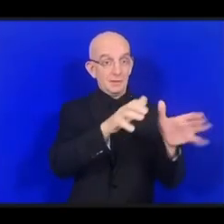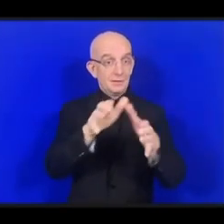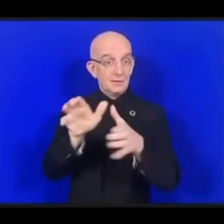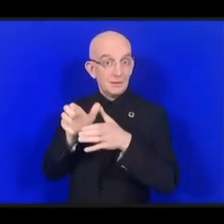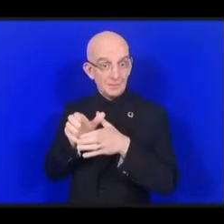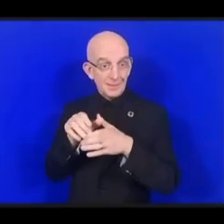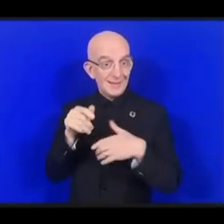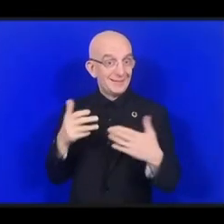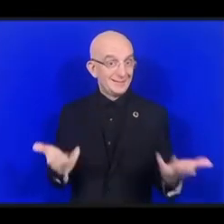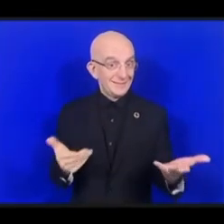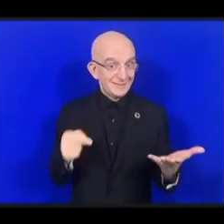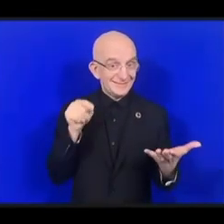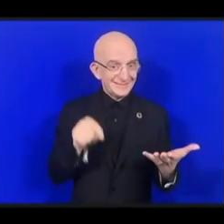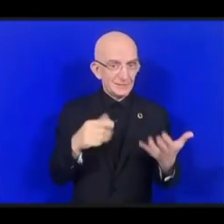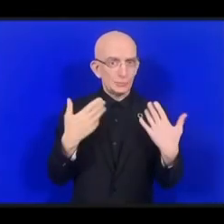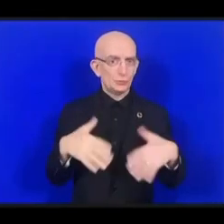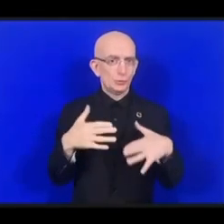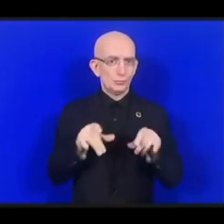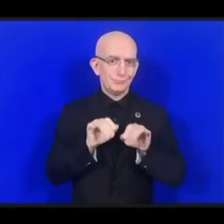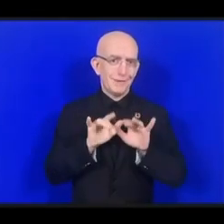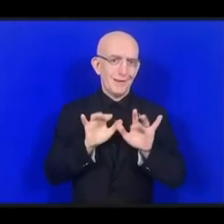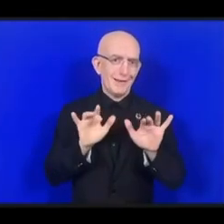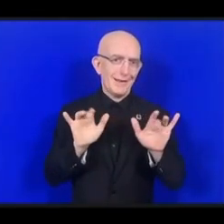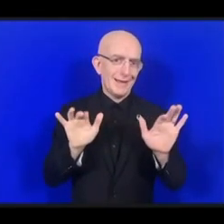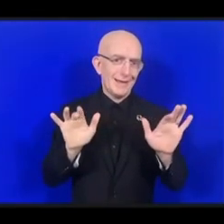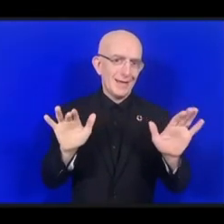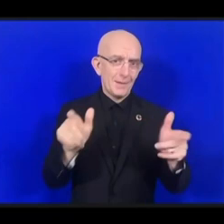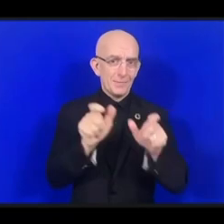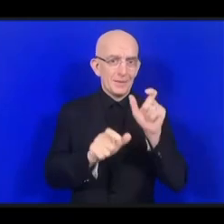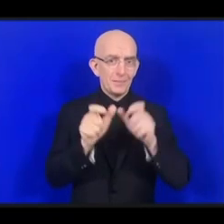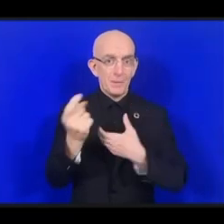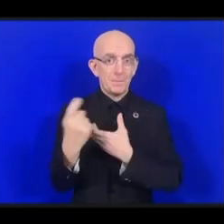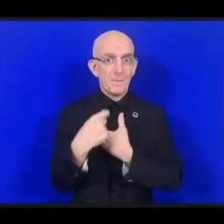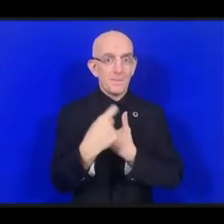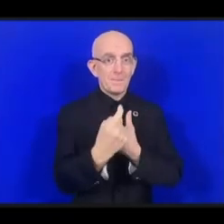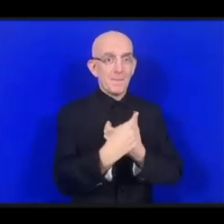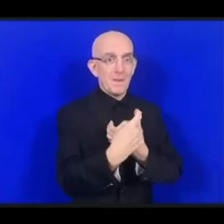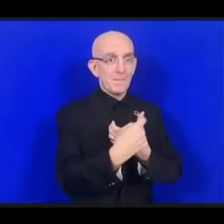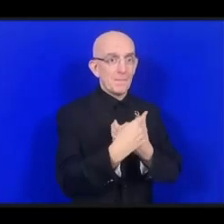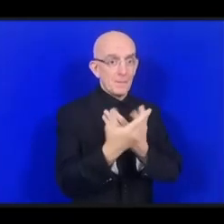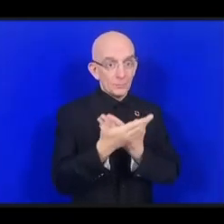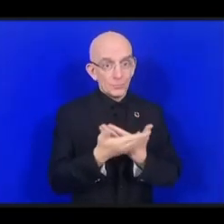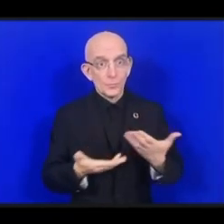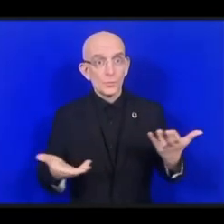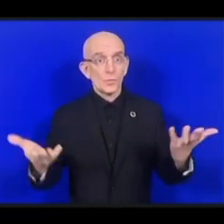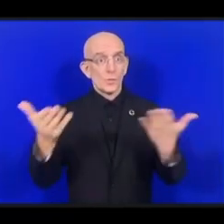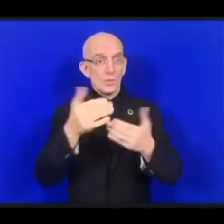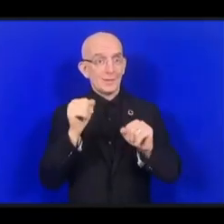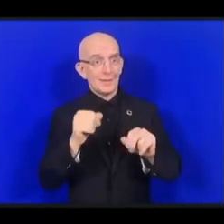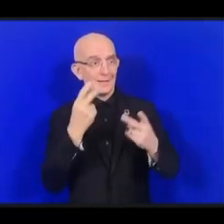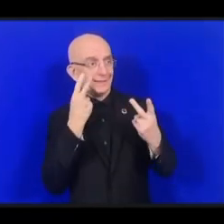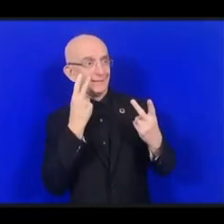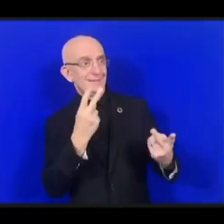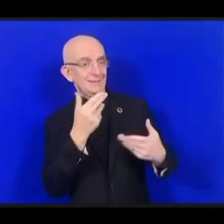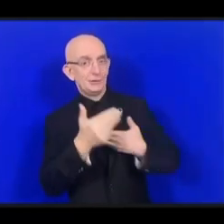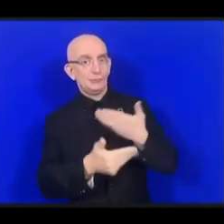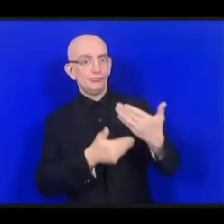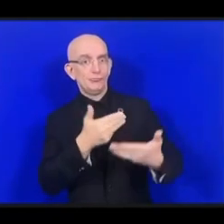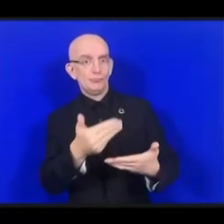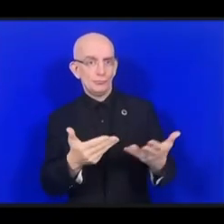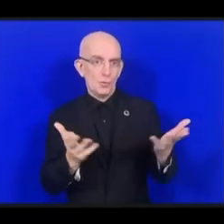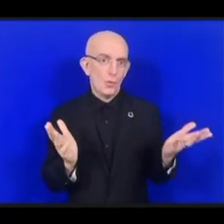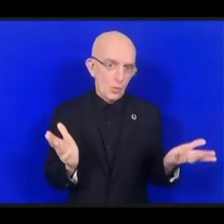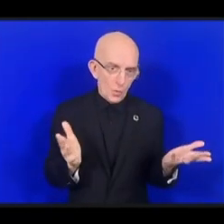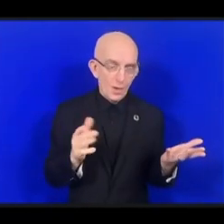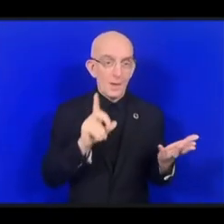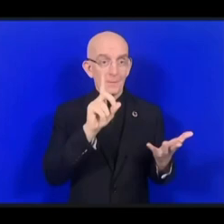も申し上げますしかし数字だけでは十分ではありませんこういった数字から重要な成果や洞察や重要